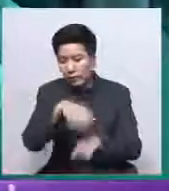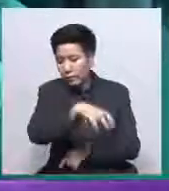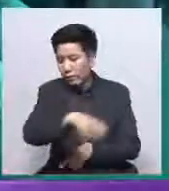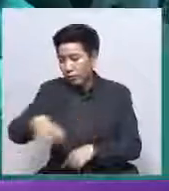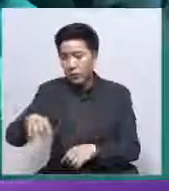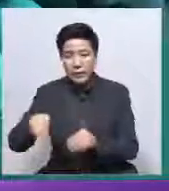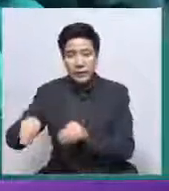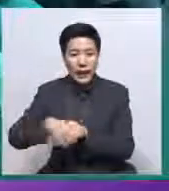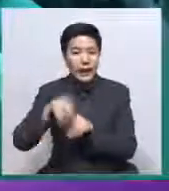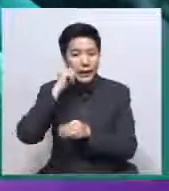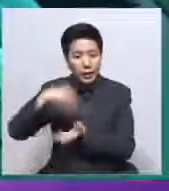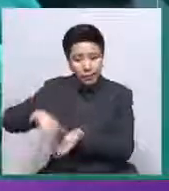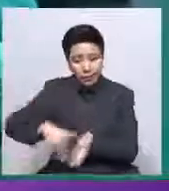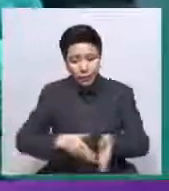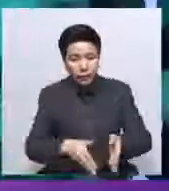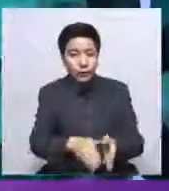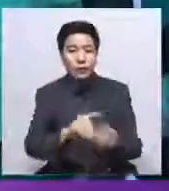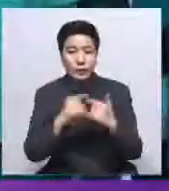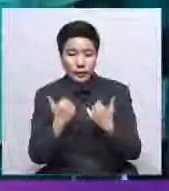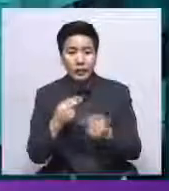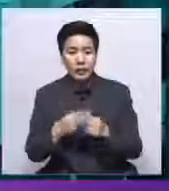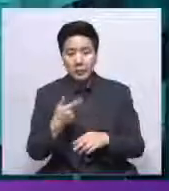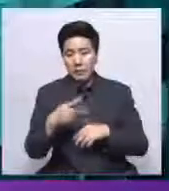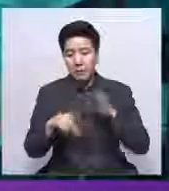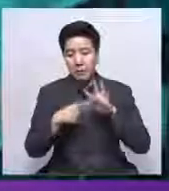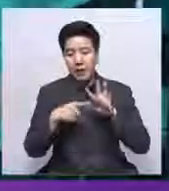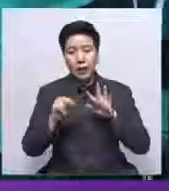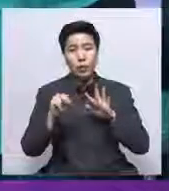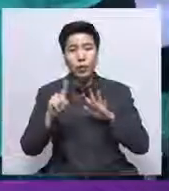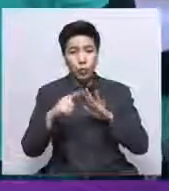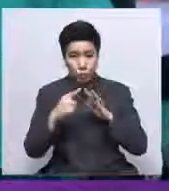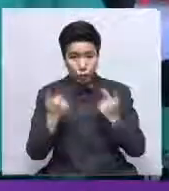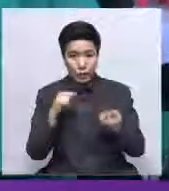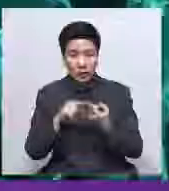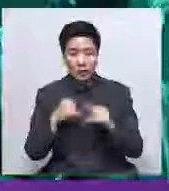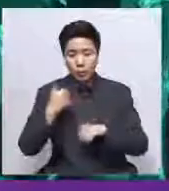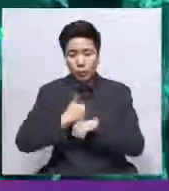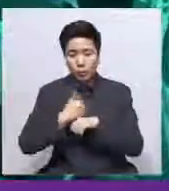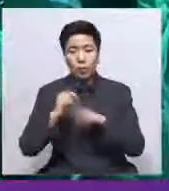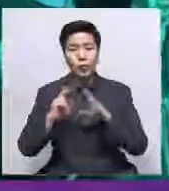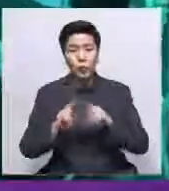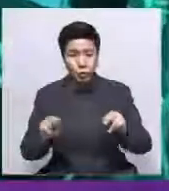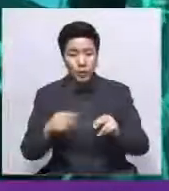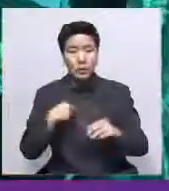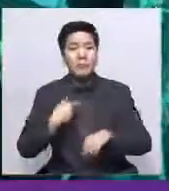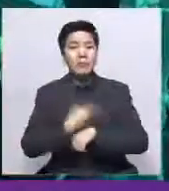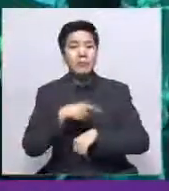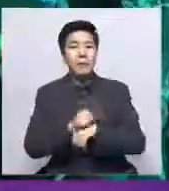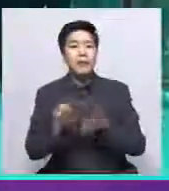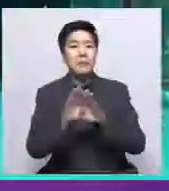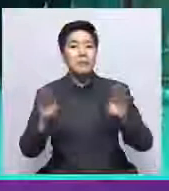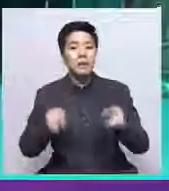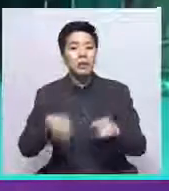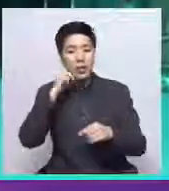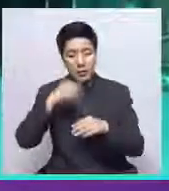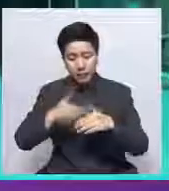านที่ต่างๆริมแม่น้ำเจ้าพระยาโดยนายพานุแย้มศรีผู้ว่าราชการจังหวัดนนทบุรีนะครับมาเป็นประธานเปิดกิจกรรมบริเว